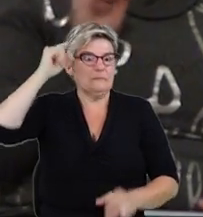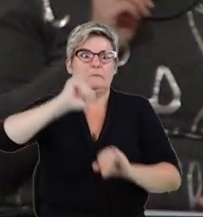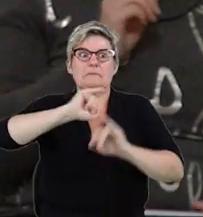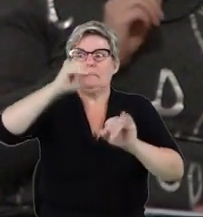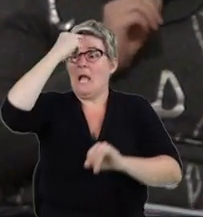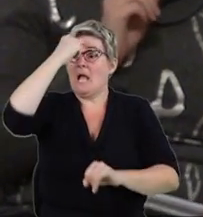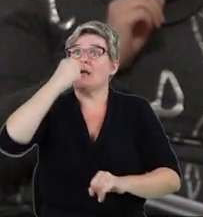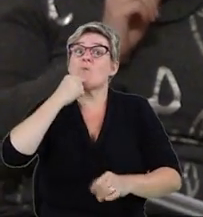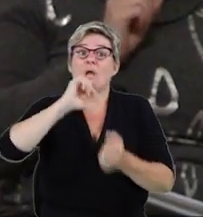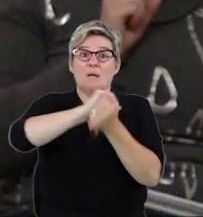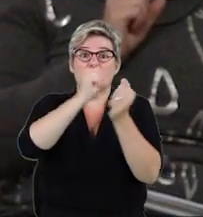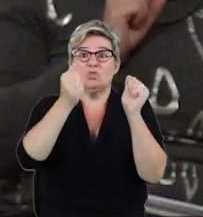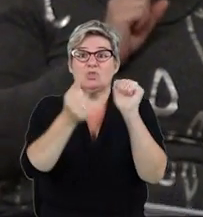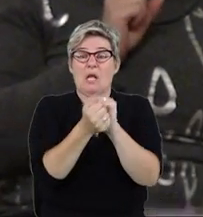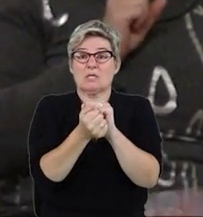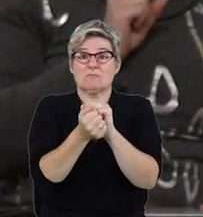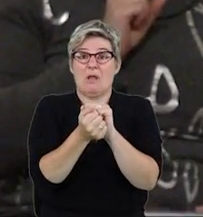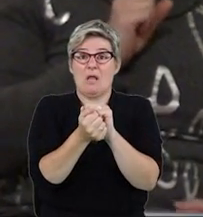Incroyable changement.